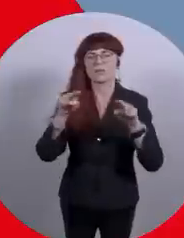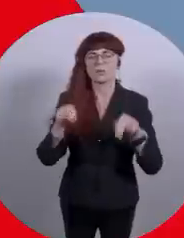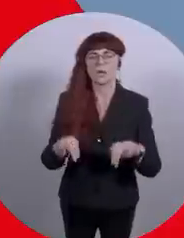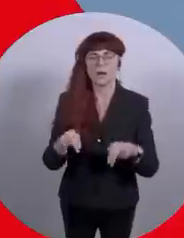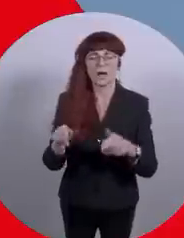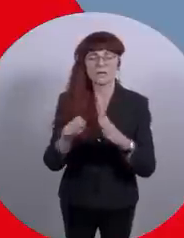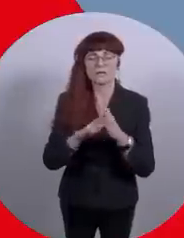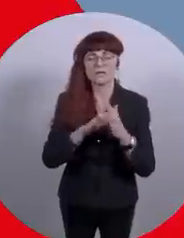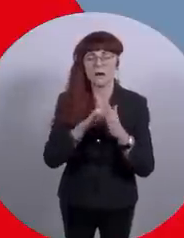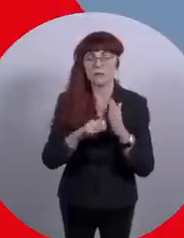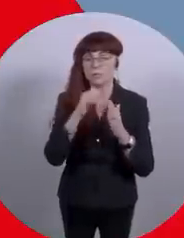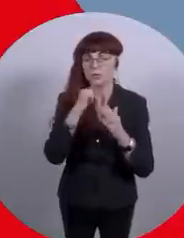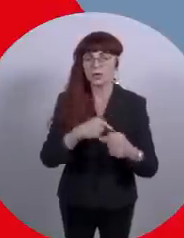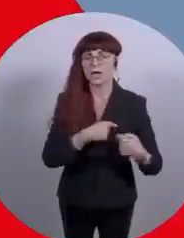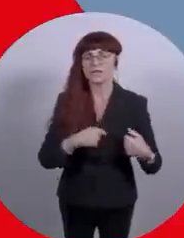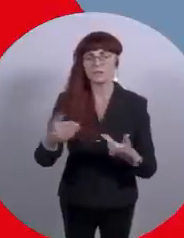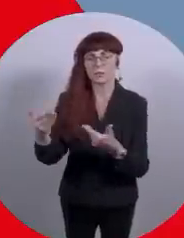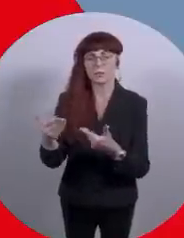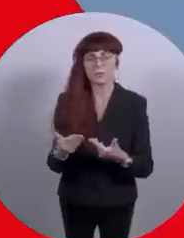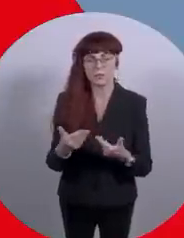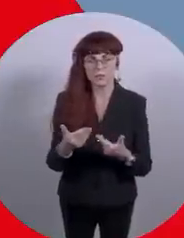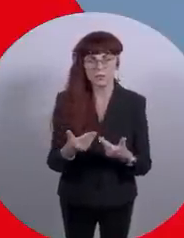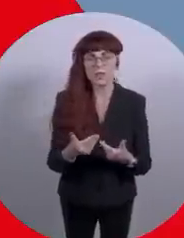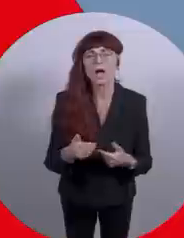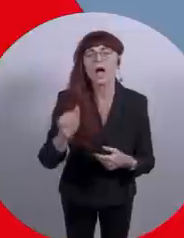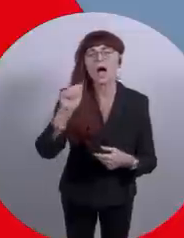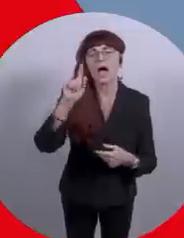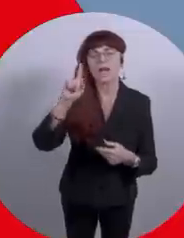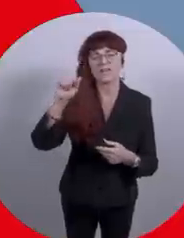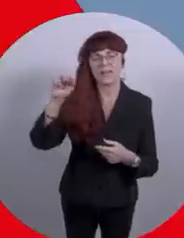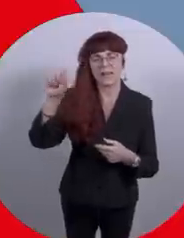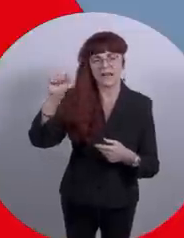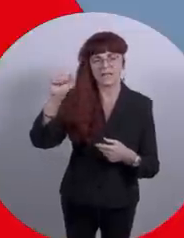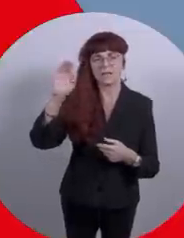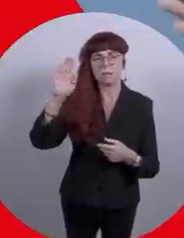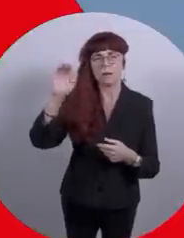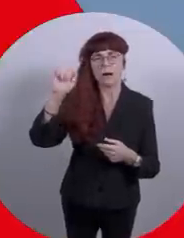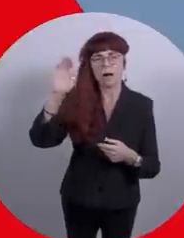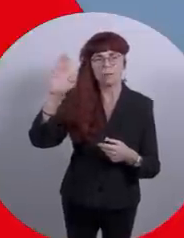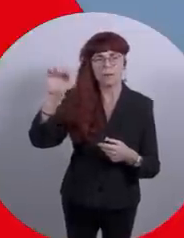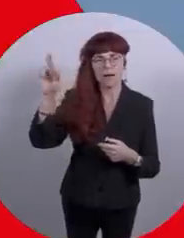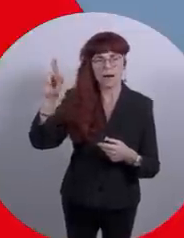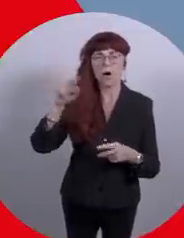begrüßen in alphabetischer Reihenfolge Andreas Pablo und hans-